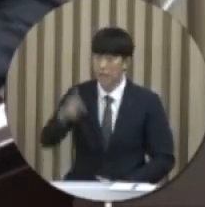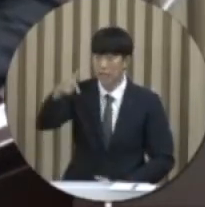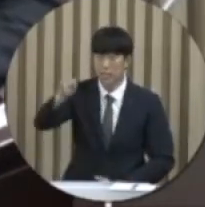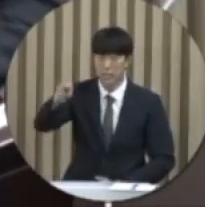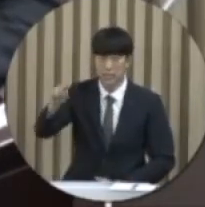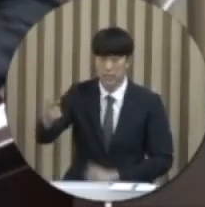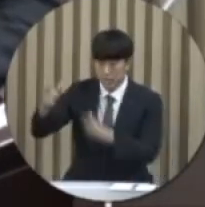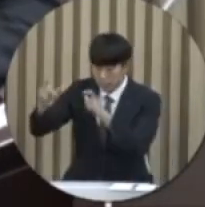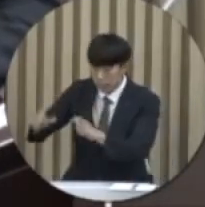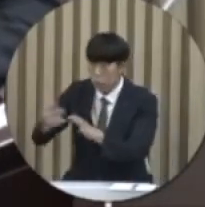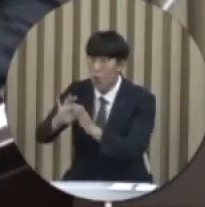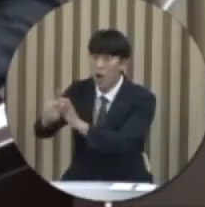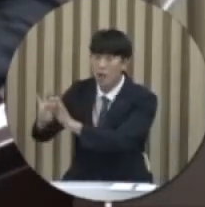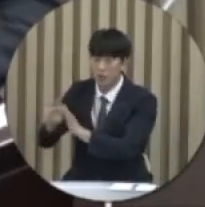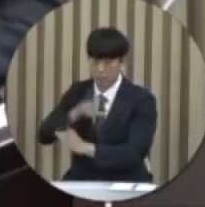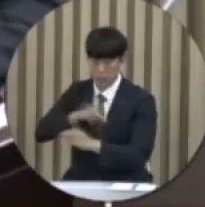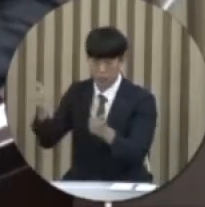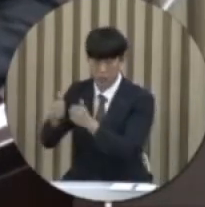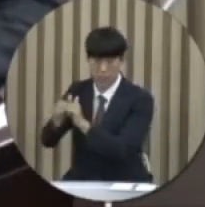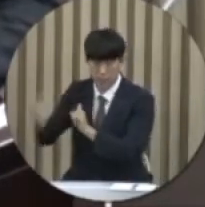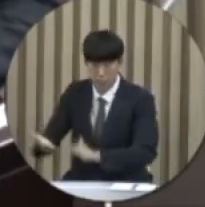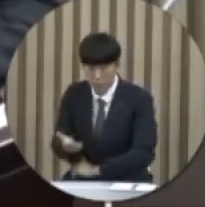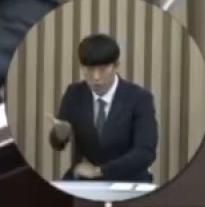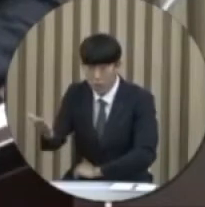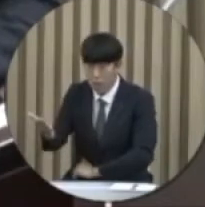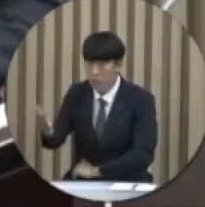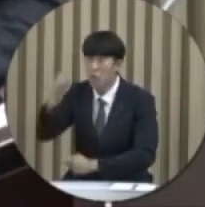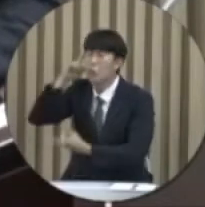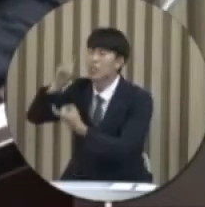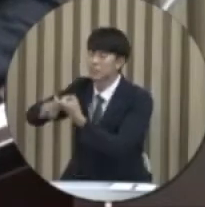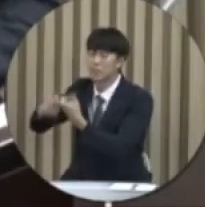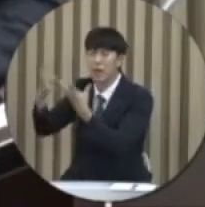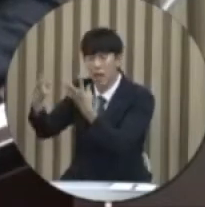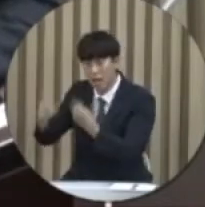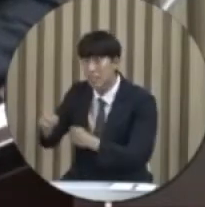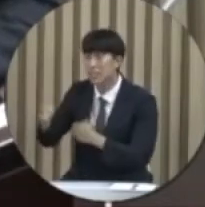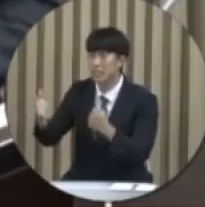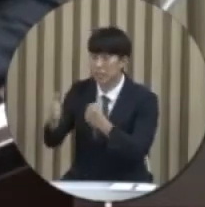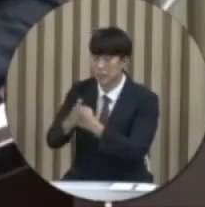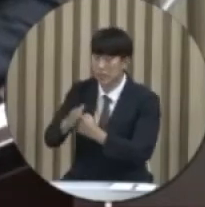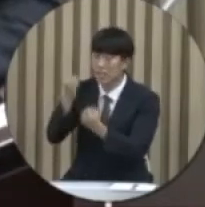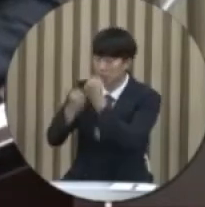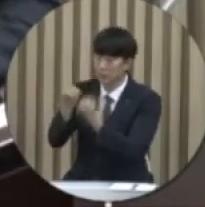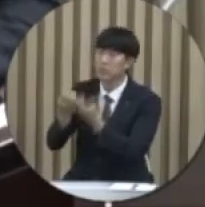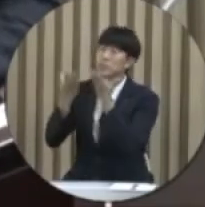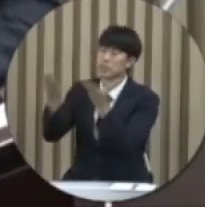기산지구랑 연관된 의원님들의 전체적인 관심사이기 때문에 말씀을 드리겠습니다.